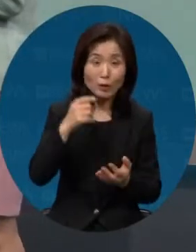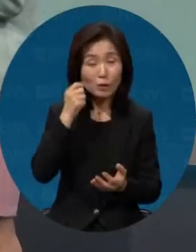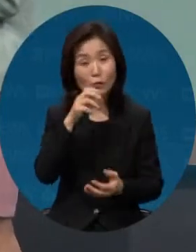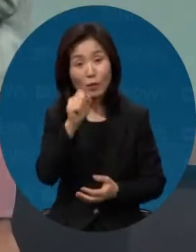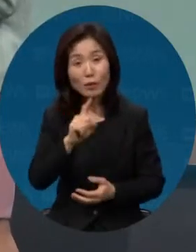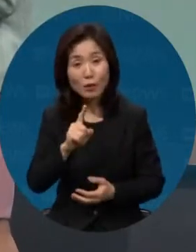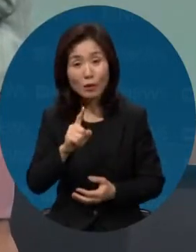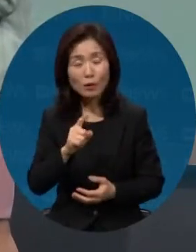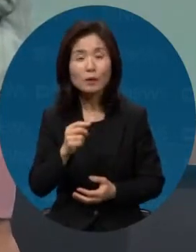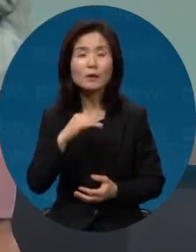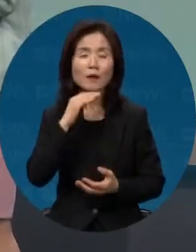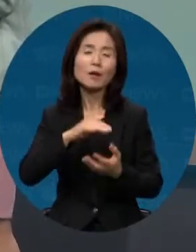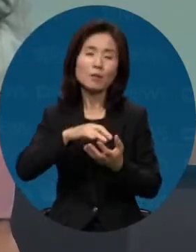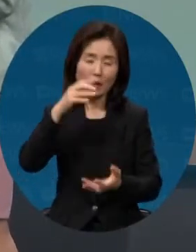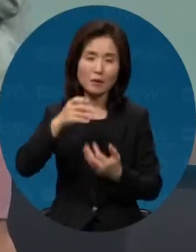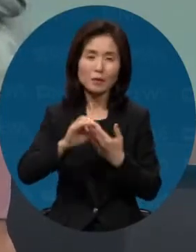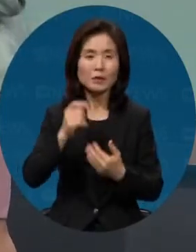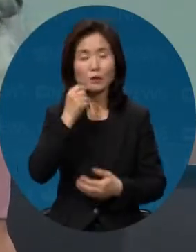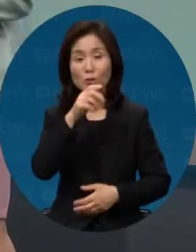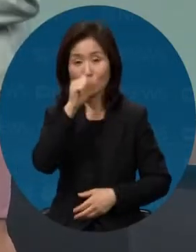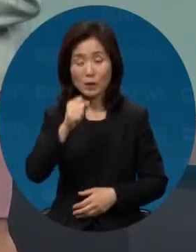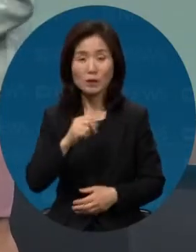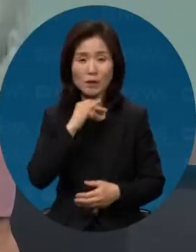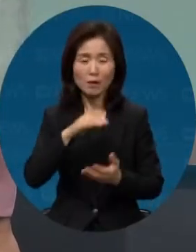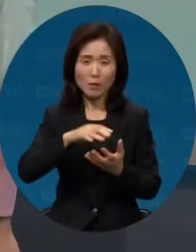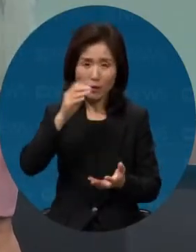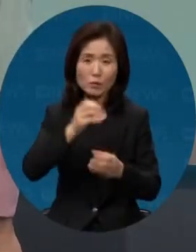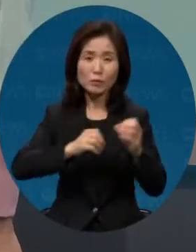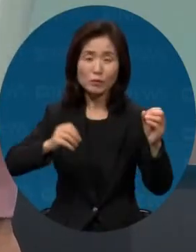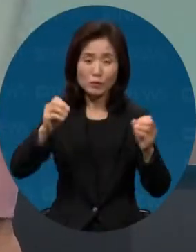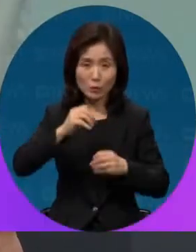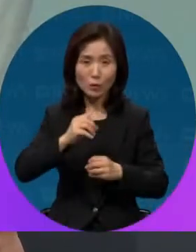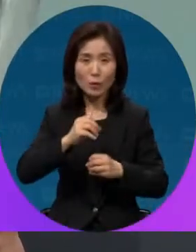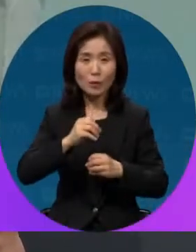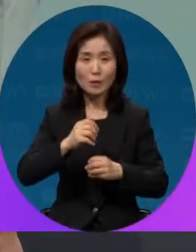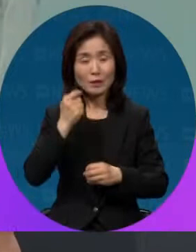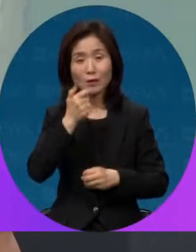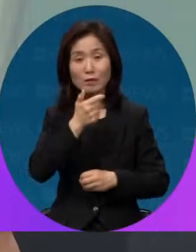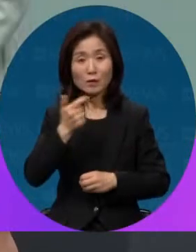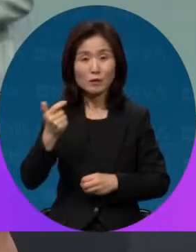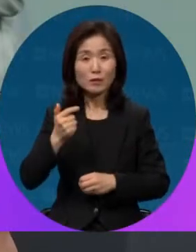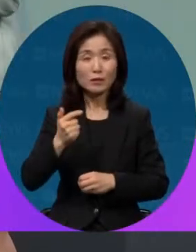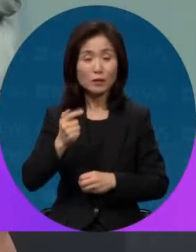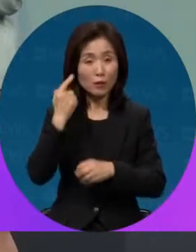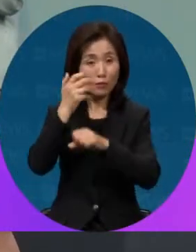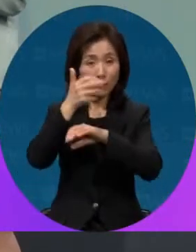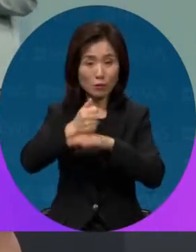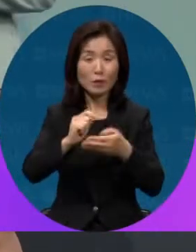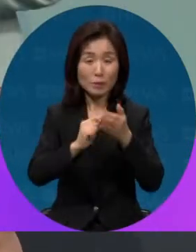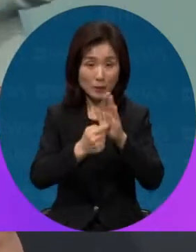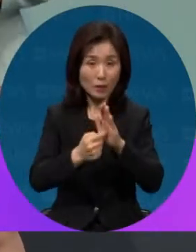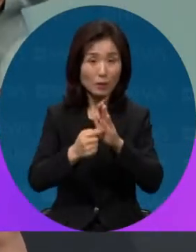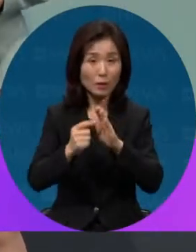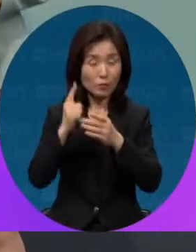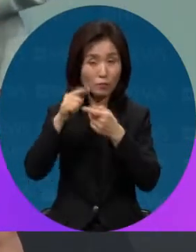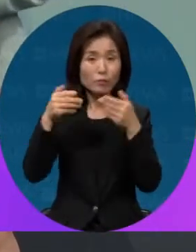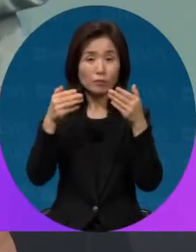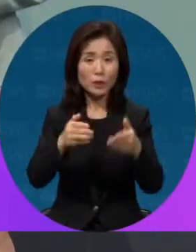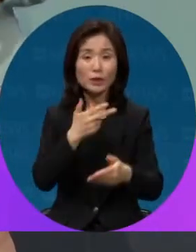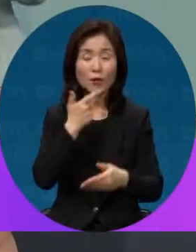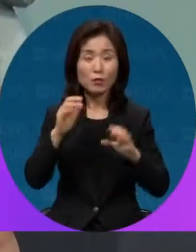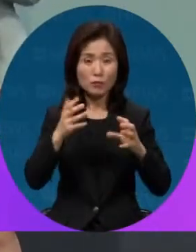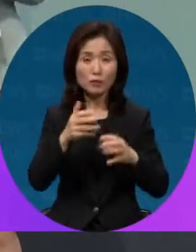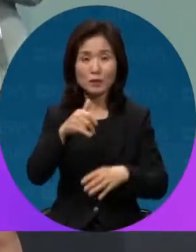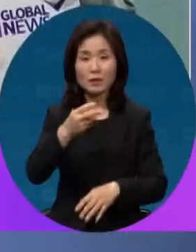양기가 좋은겁니다 4 학교에서 나이가 많을수록 인기가 많다는 흥미로운 연구 결과가 다 주목받고 있는데요 영웅 매체의